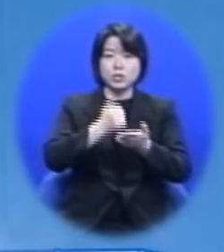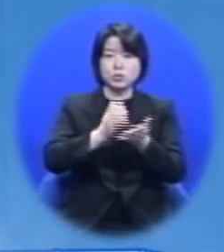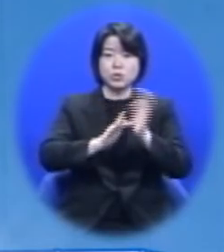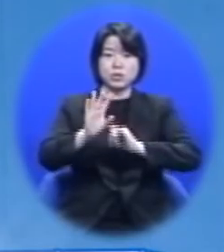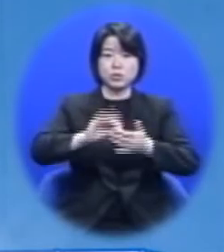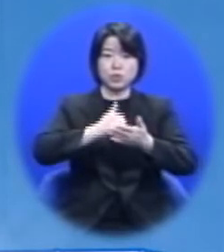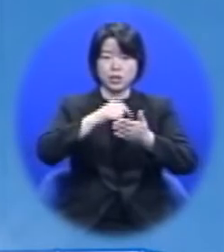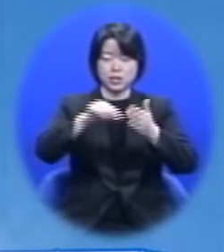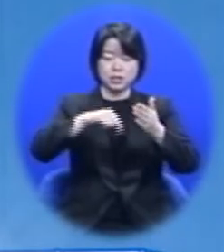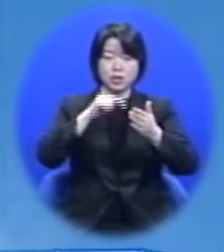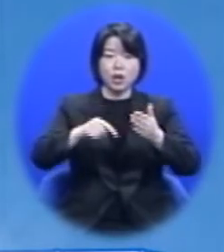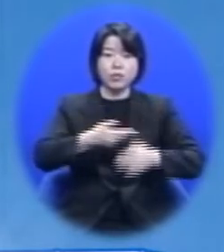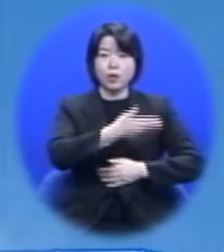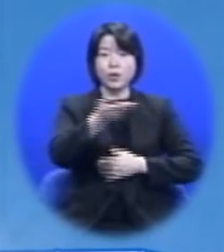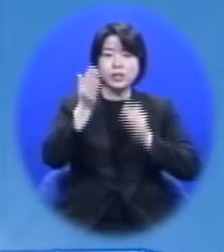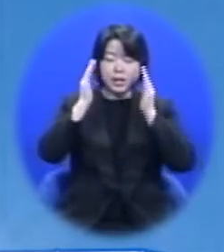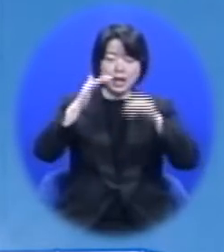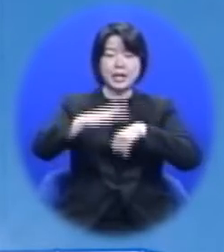뜻이니라.